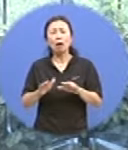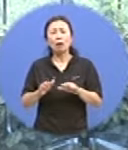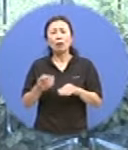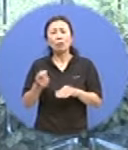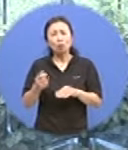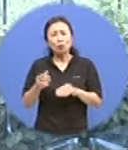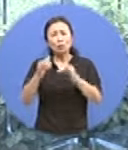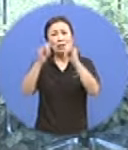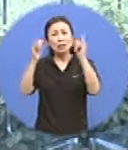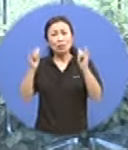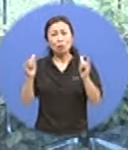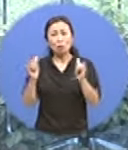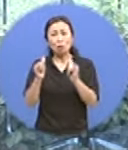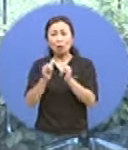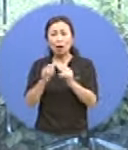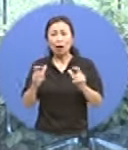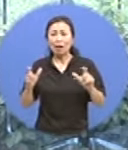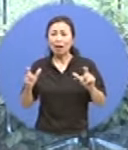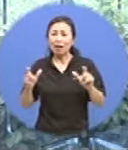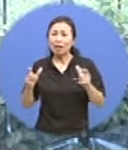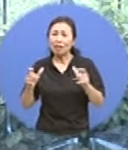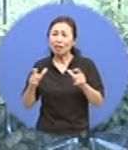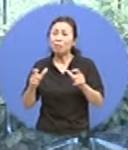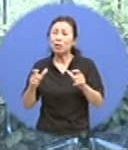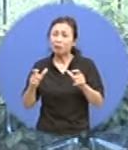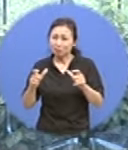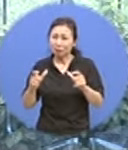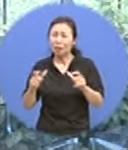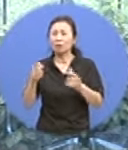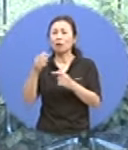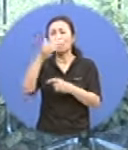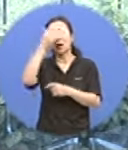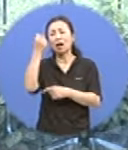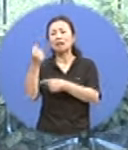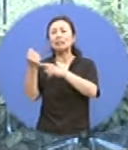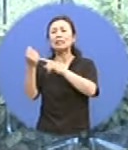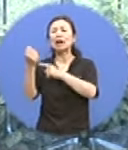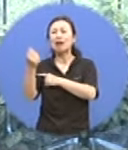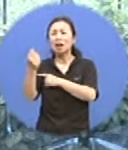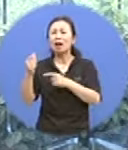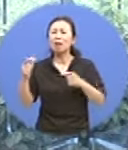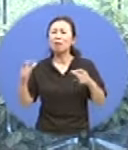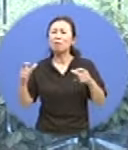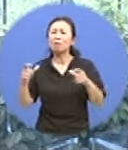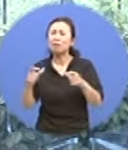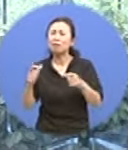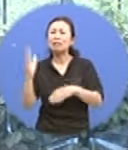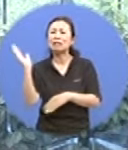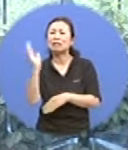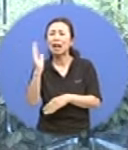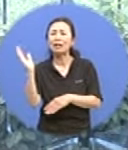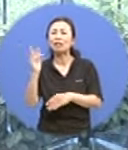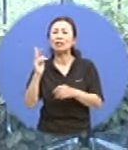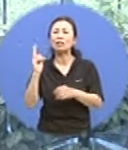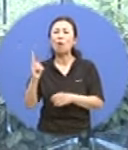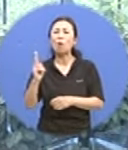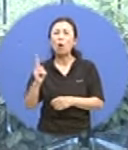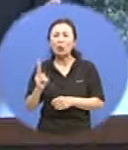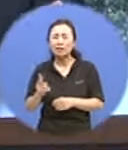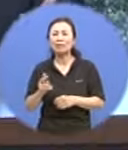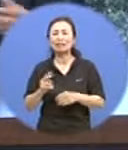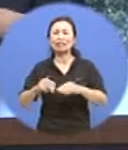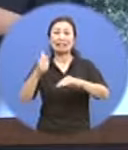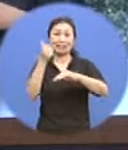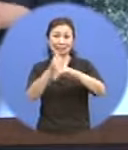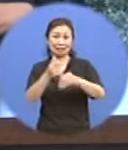が減り気味で、の若い力がね少しずつこう弱まらないように、はいはい、やっぱり知事には活